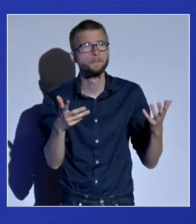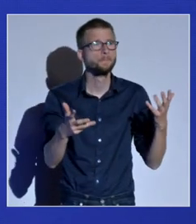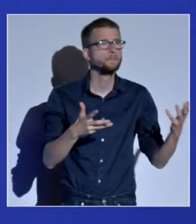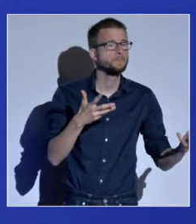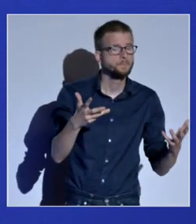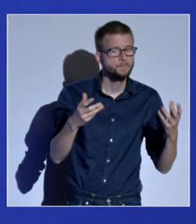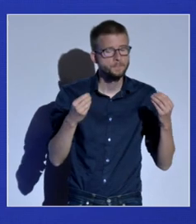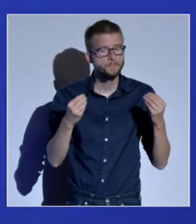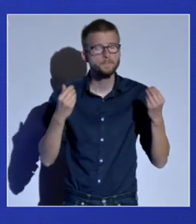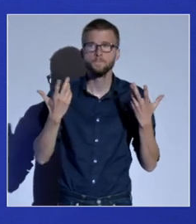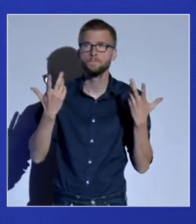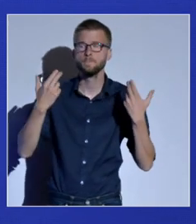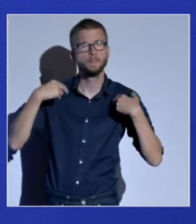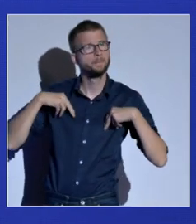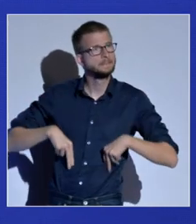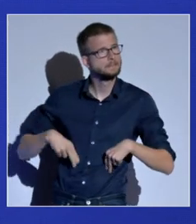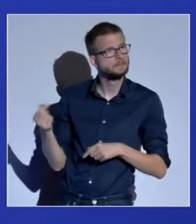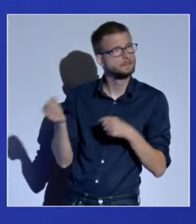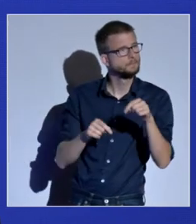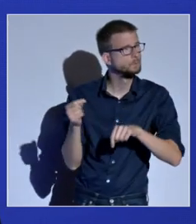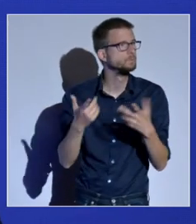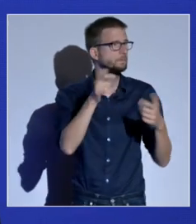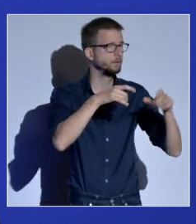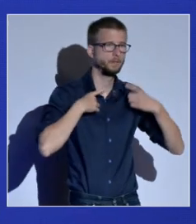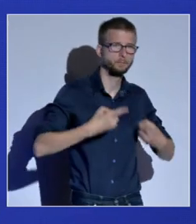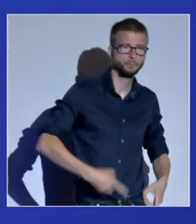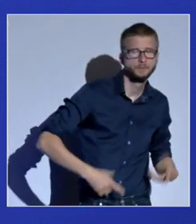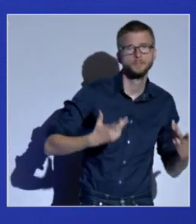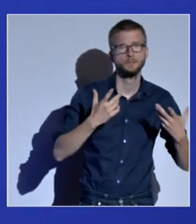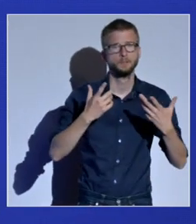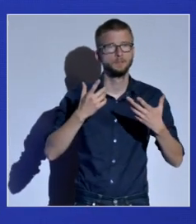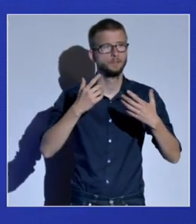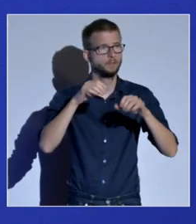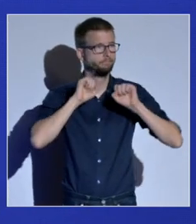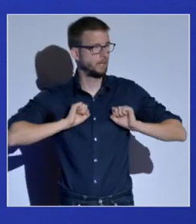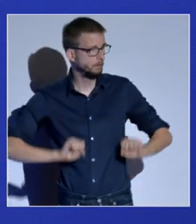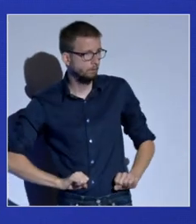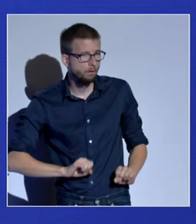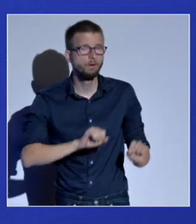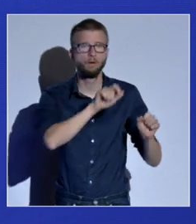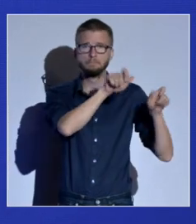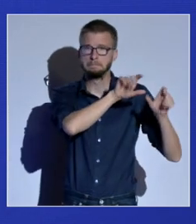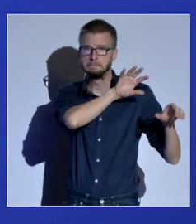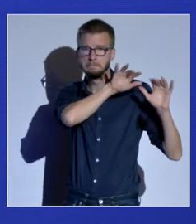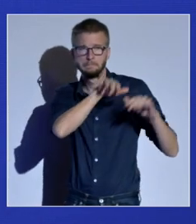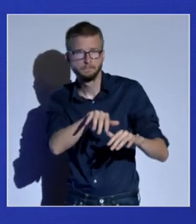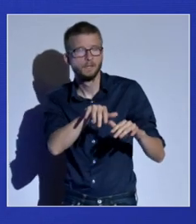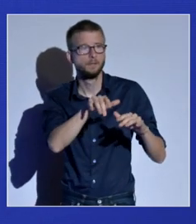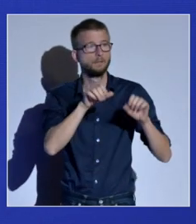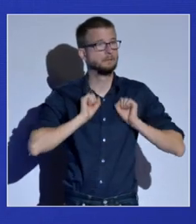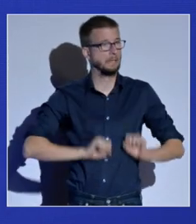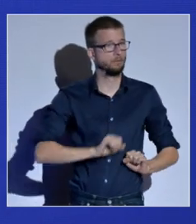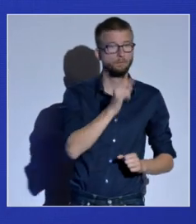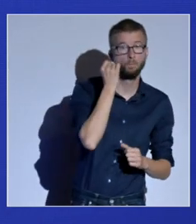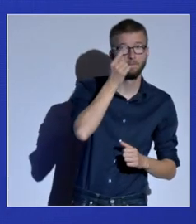nos ministres, nos députés, nos sénateurs, sénateurs au féminin et au